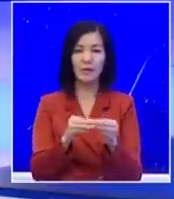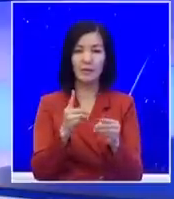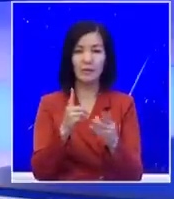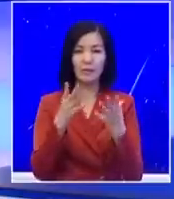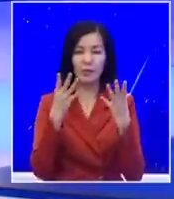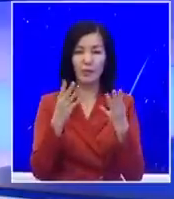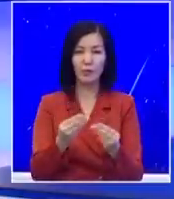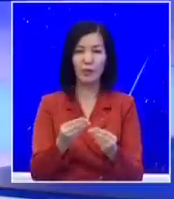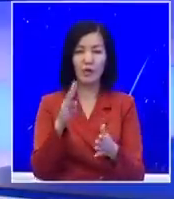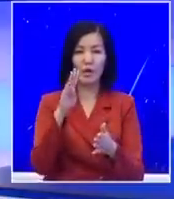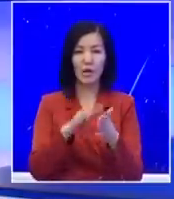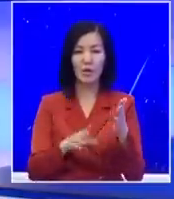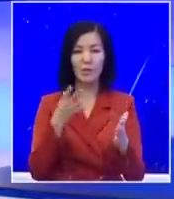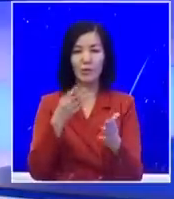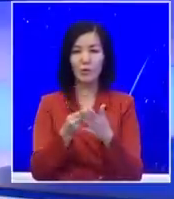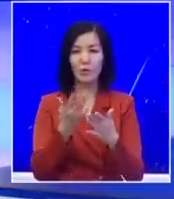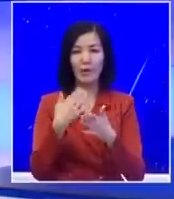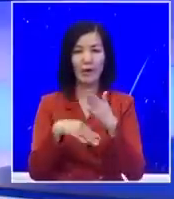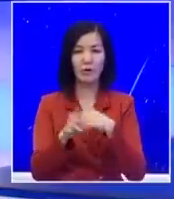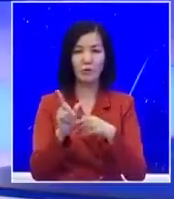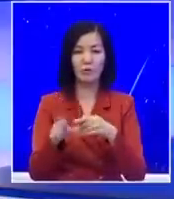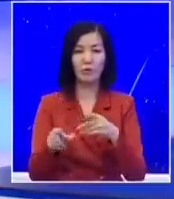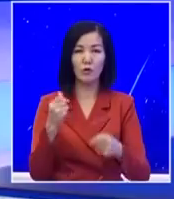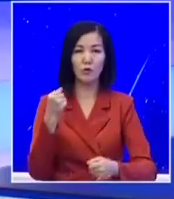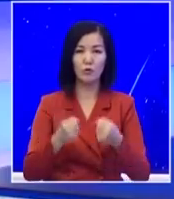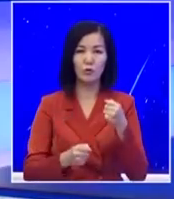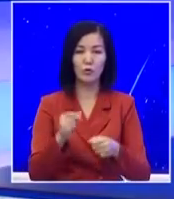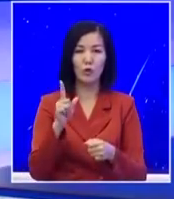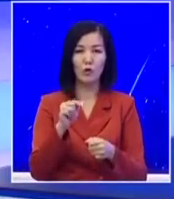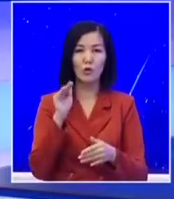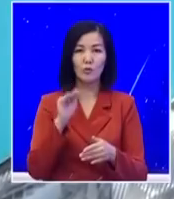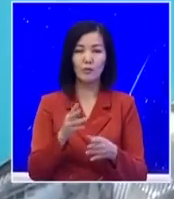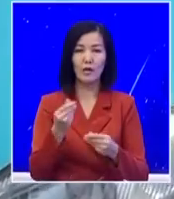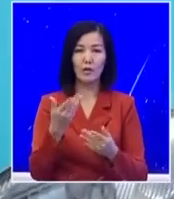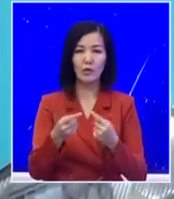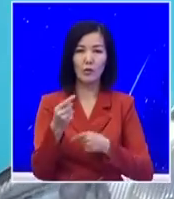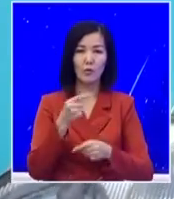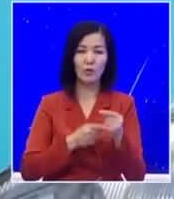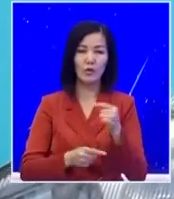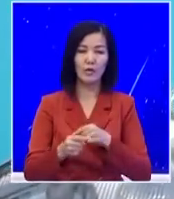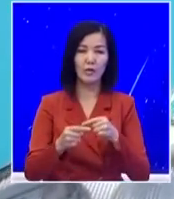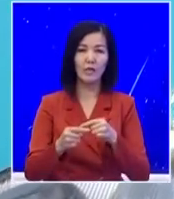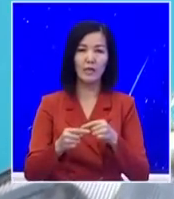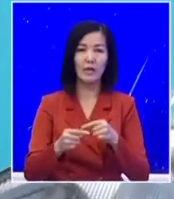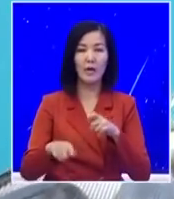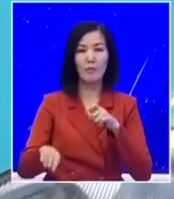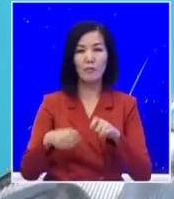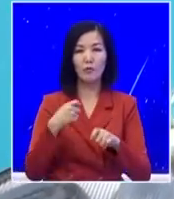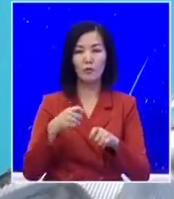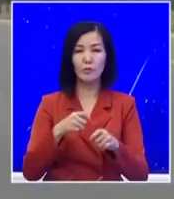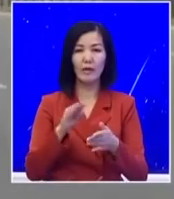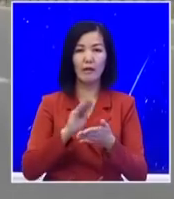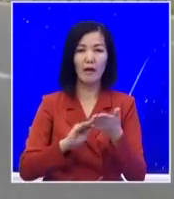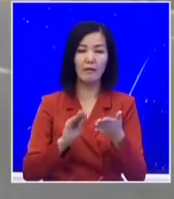бір тәулік ішінде айыппұлдарын төлемей жүрген жүргізушілерден 100 мың теңгеден аса қаражатты өндірген. Жол ережесін бұзып, толтырылған